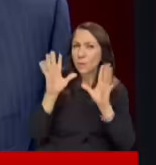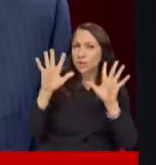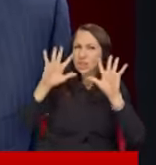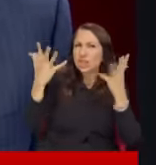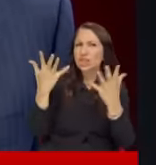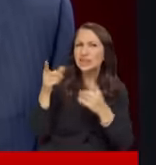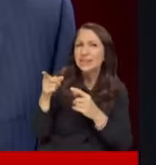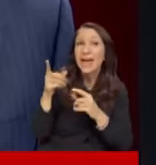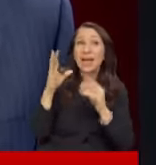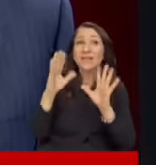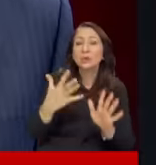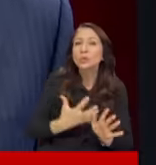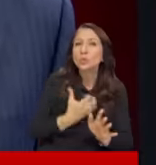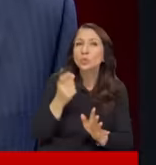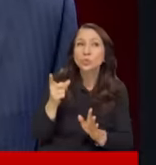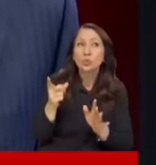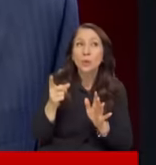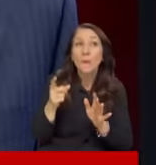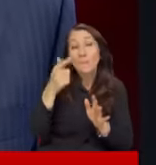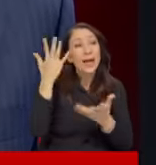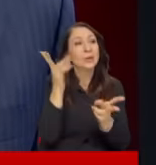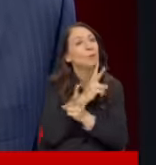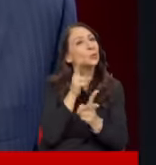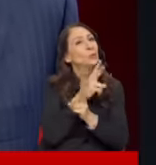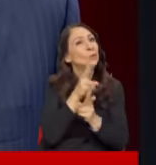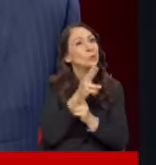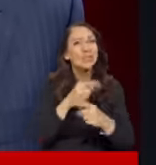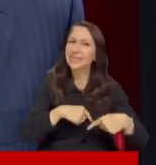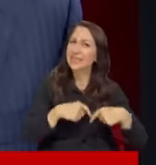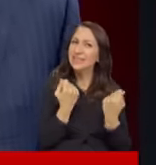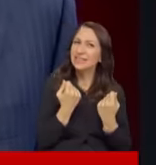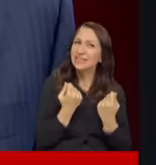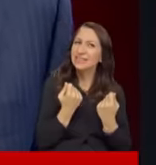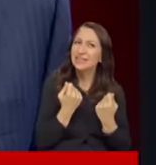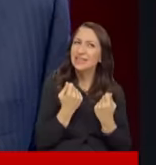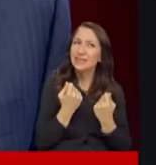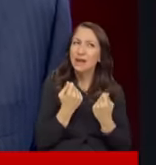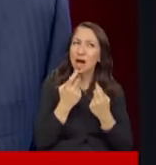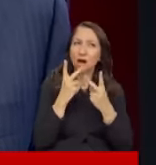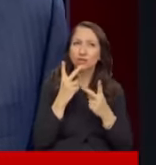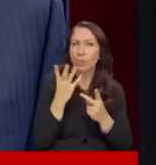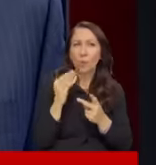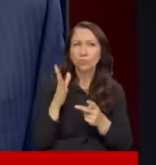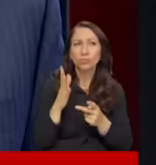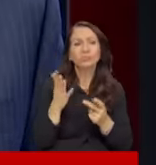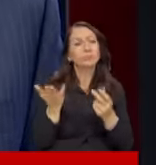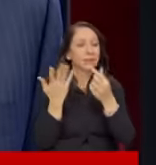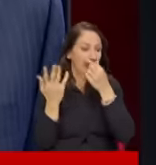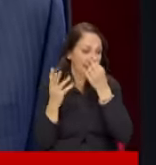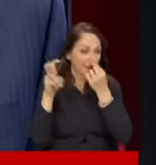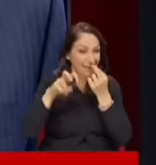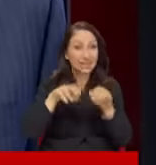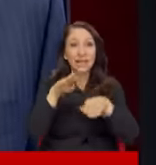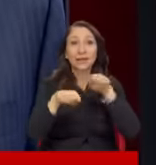şaşırdığın en çok üzüldüğünüz belki güldüğünüz kırıldığınız çıkışta açıklamalarda olmuştur mesela 8iz